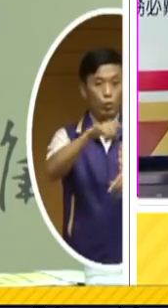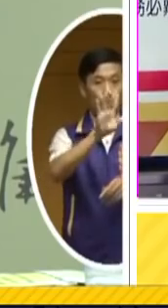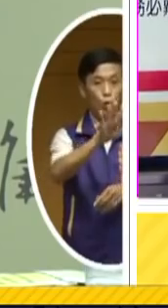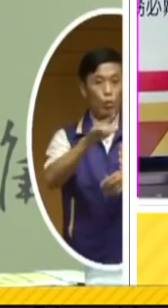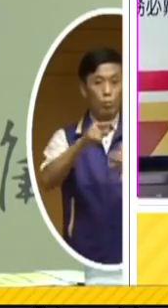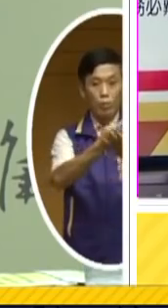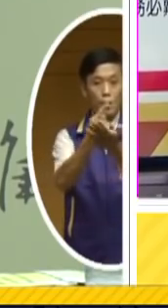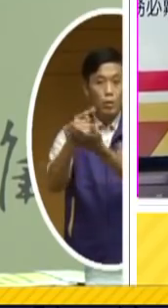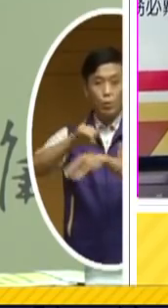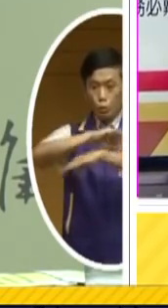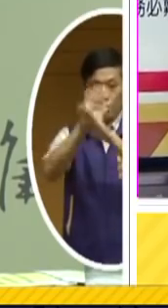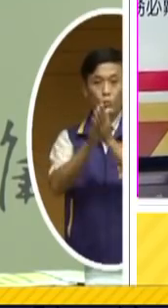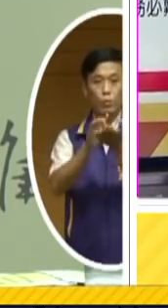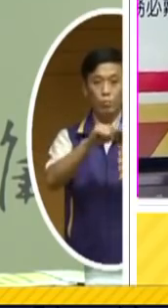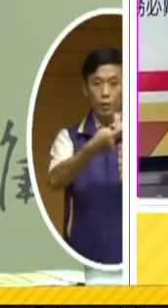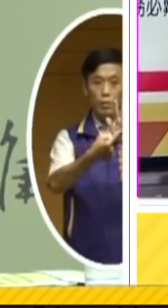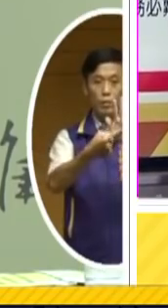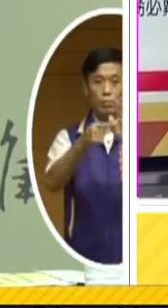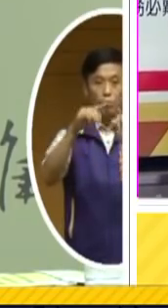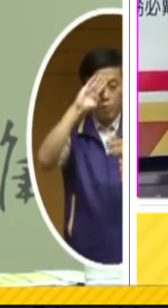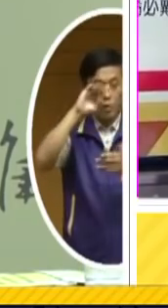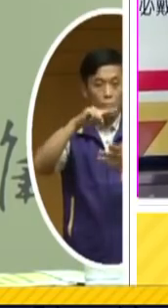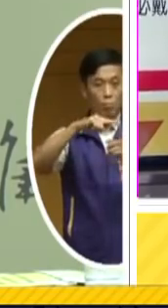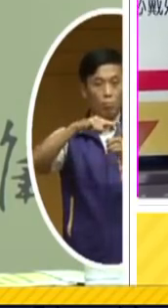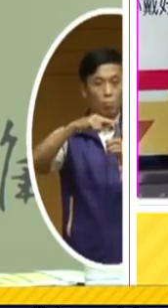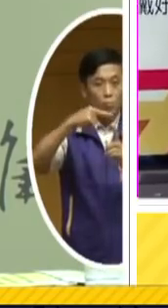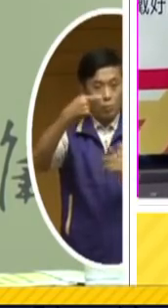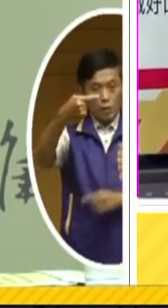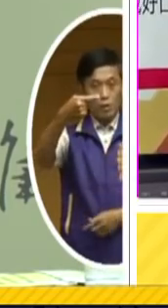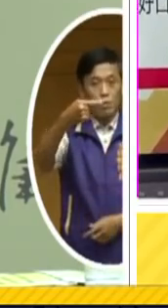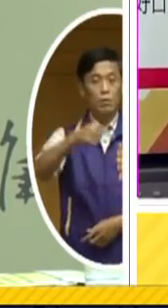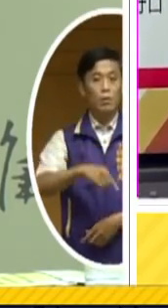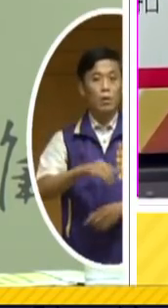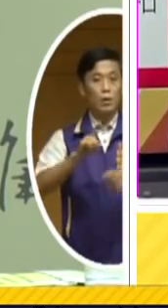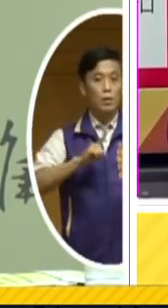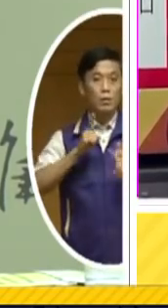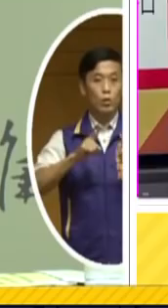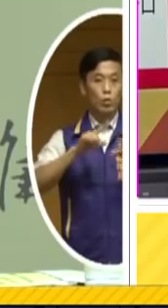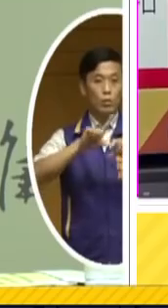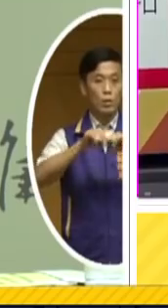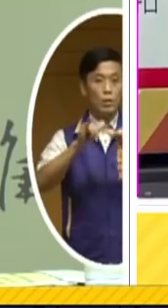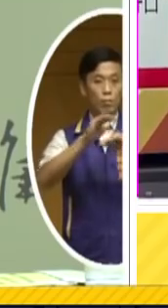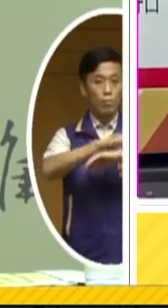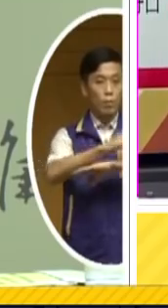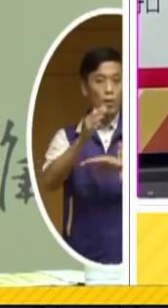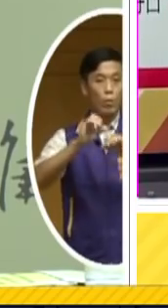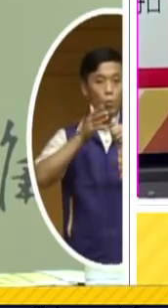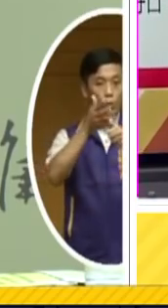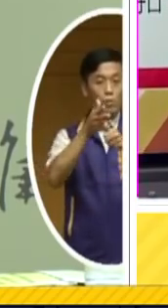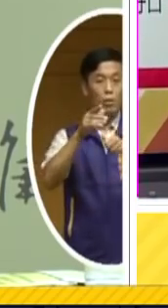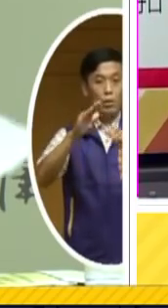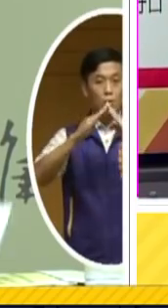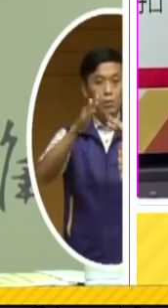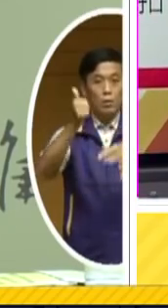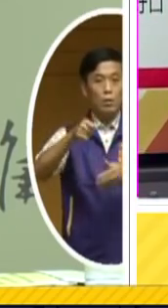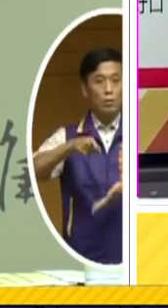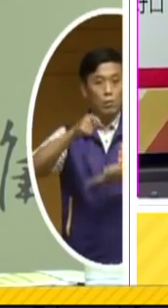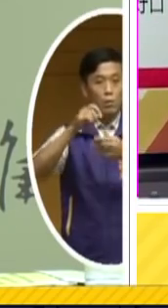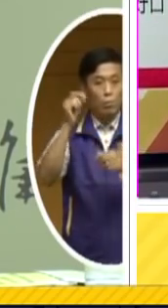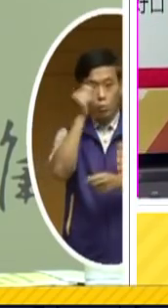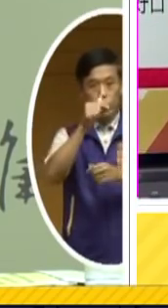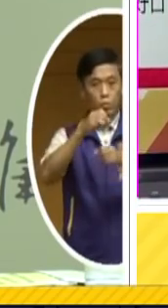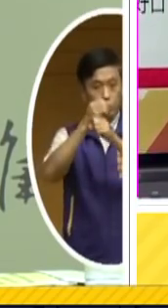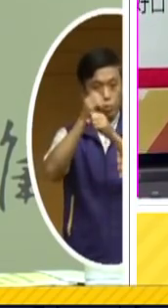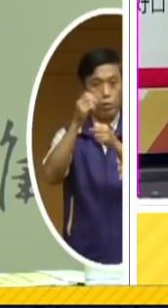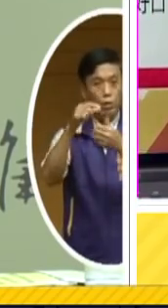那个日历拍，这样大家才知道说现在是几月几号啊？不就好险他后面有一个日历。今天如果没有那样子一个日历的话，